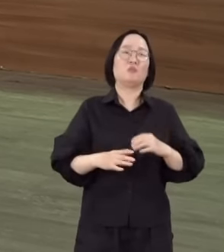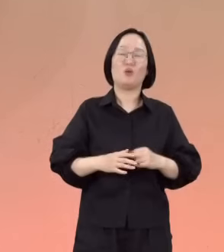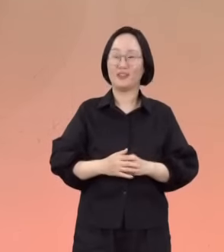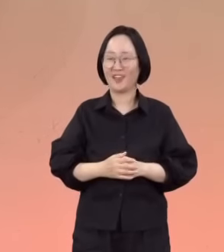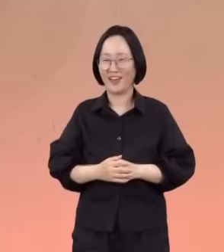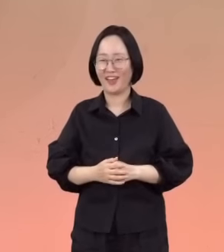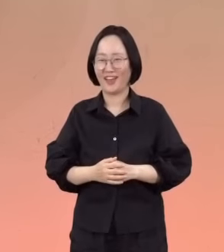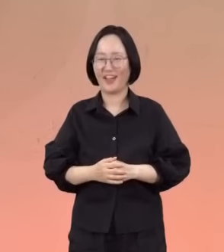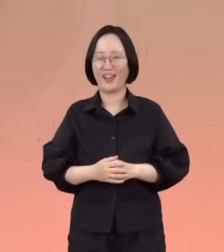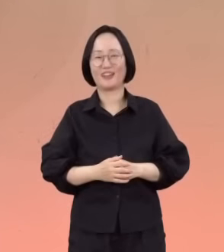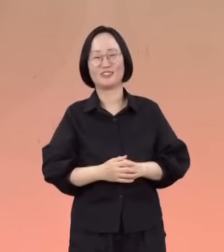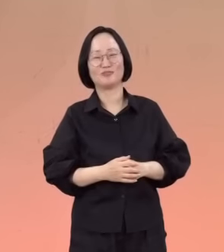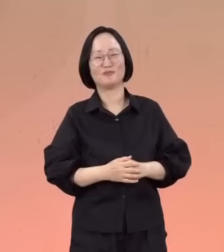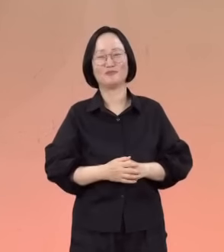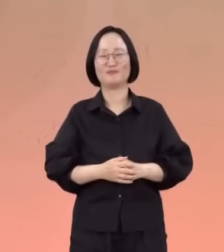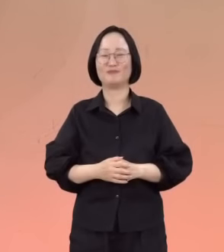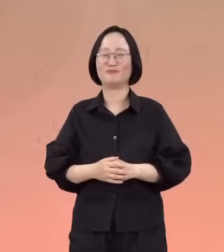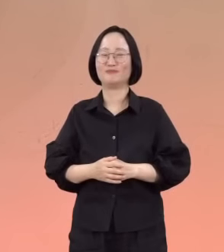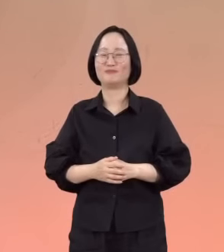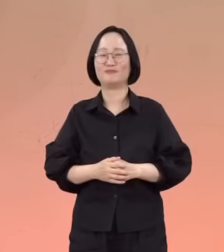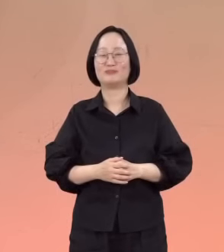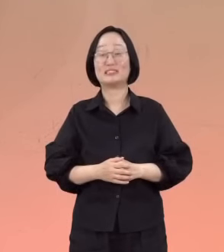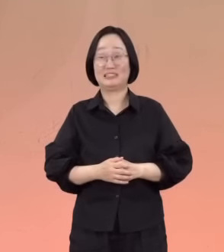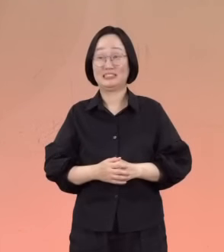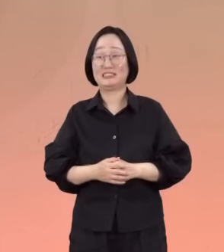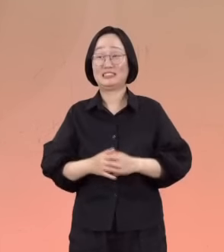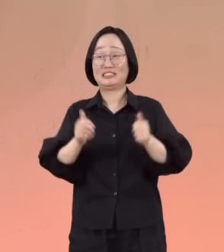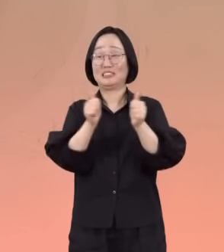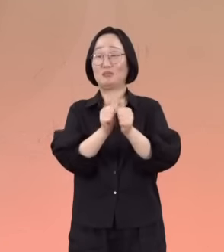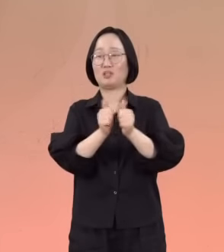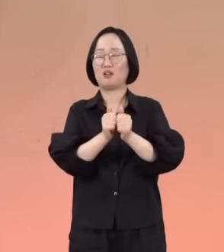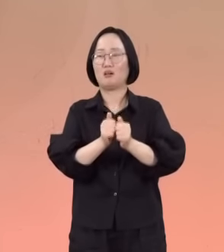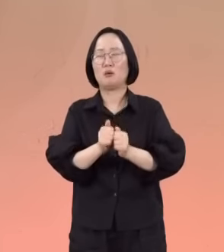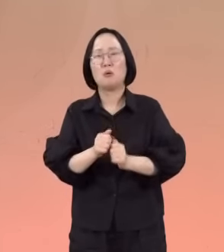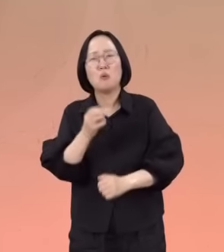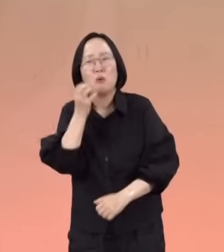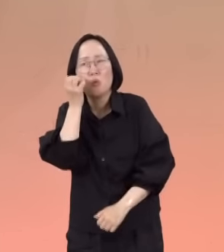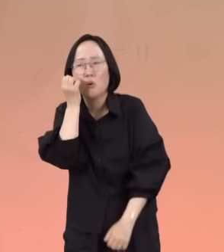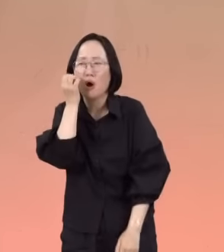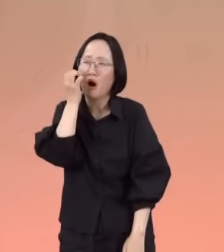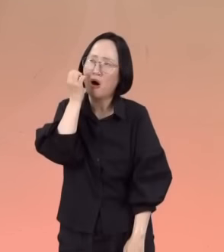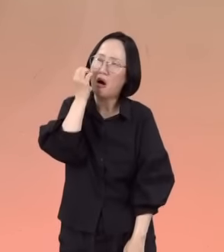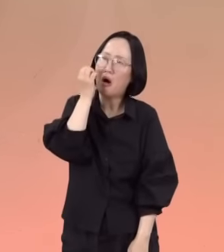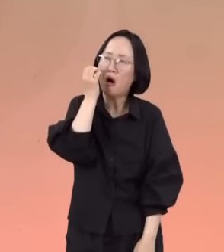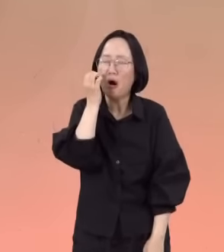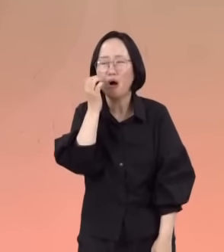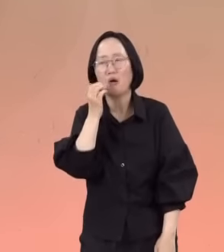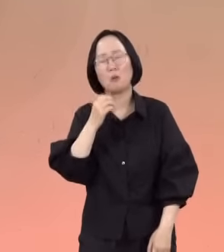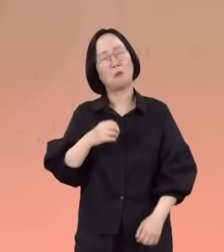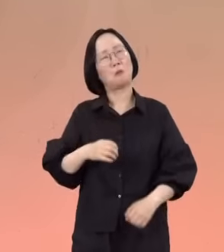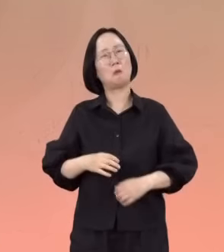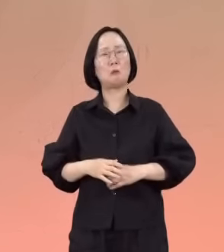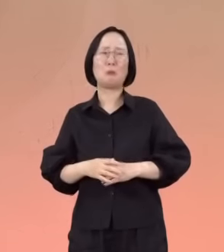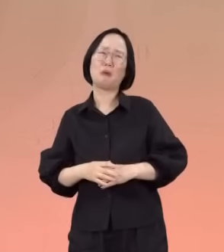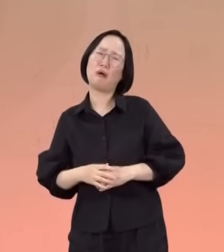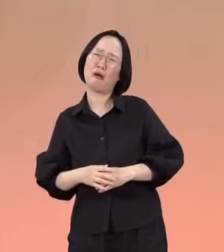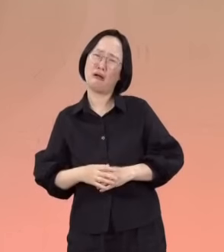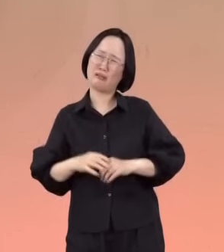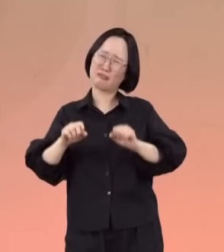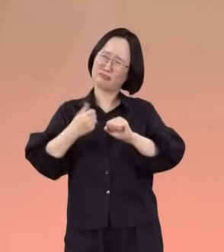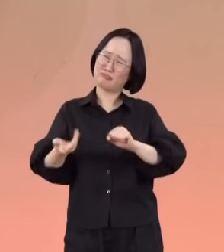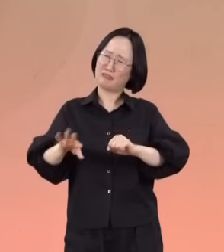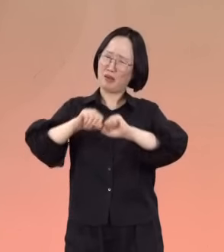너무 못생겨서 그래서 아 너무 많 너무 막 신비하고 신기한데 마음으로 아